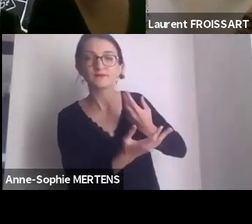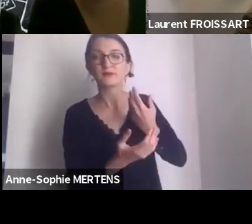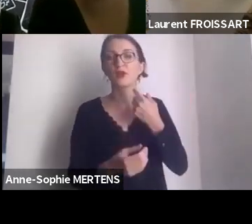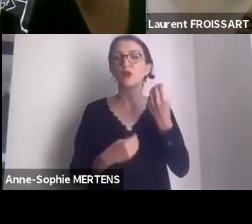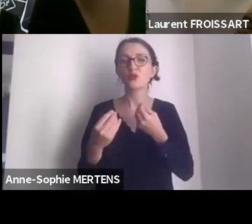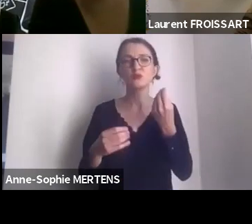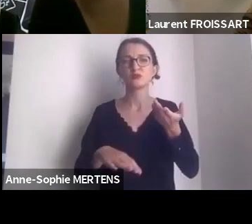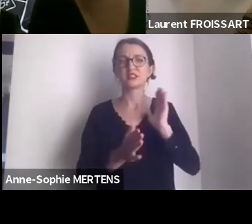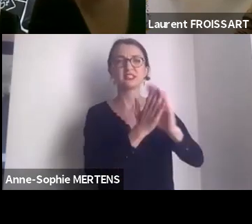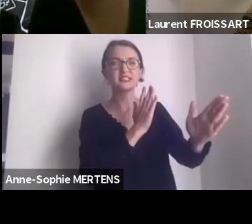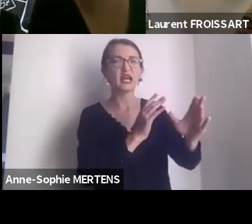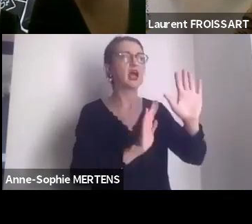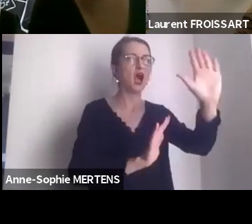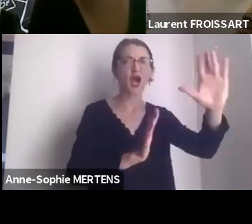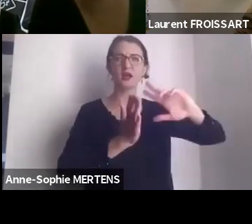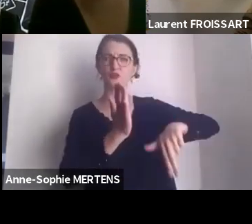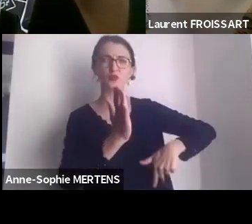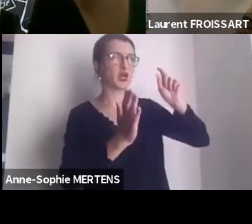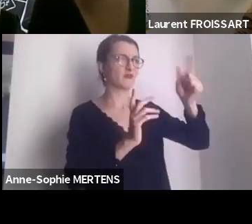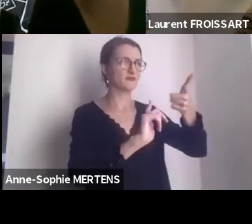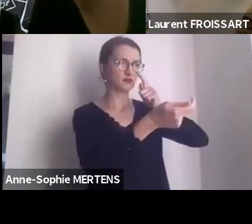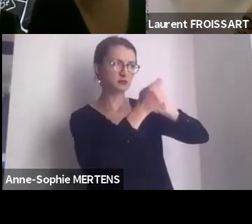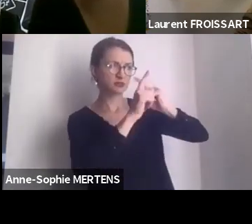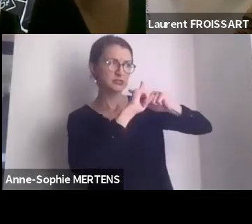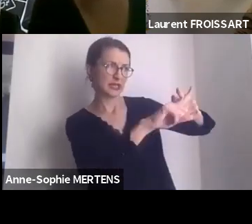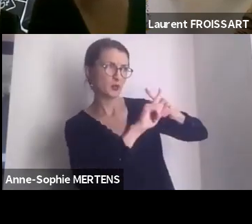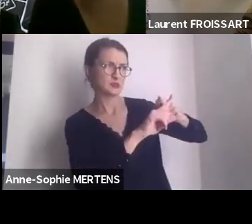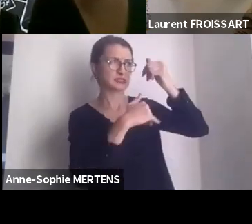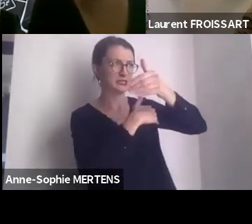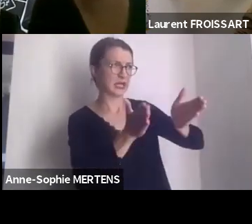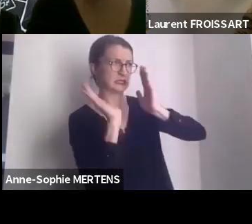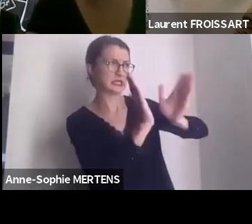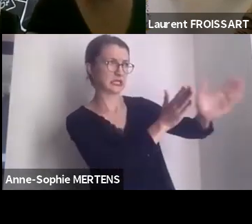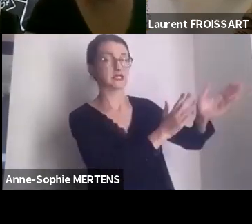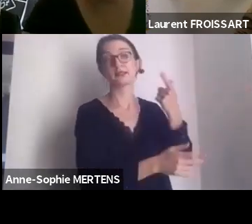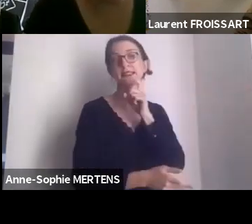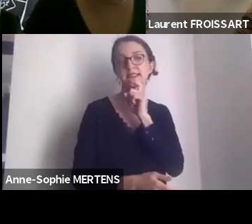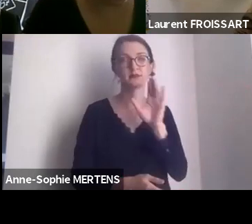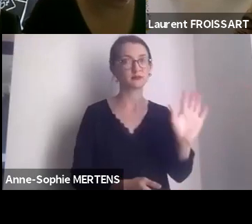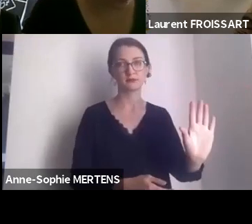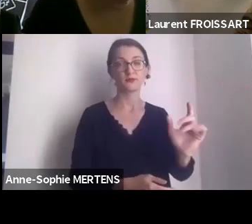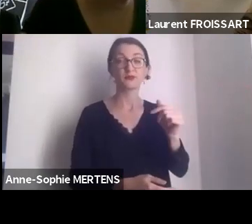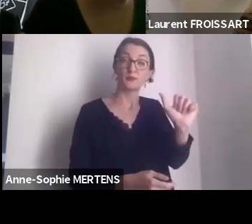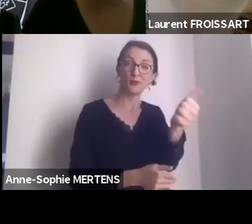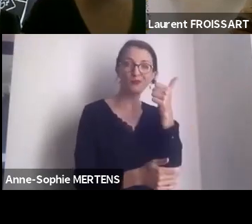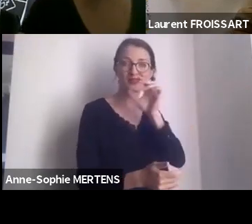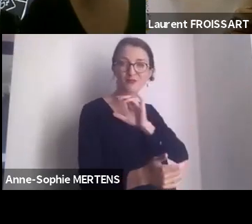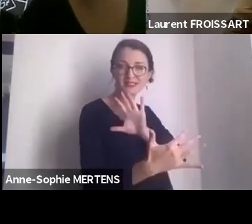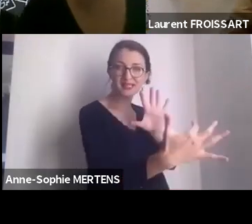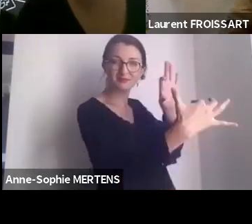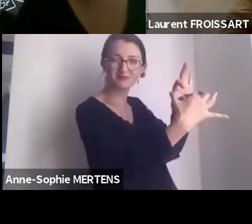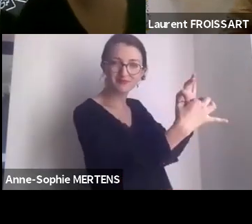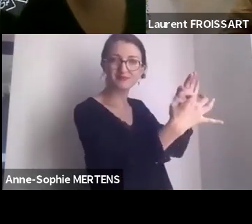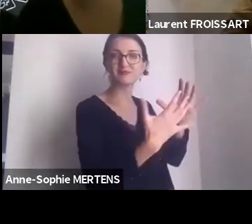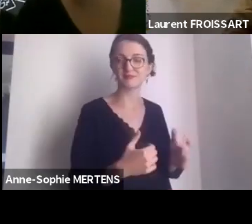un contrat ou de poser un cadre. Voilà. Et le dernier point est probablement le plus important en général et dans le contexte